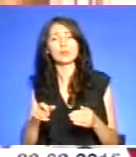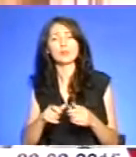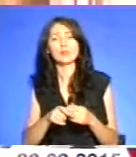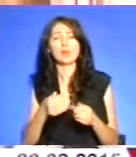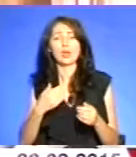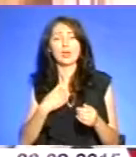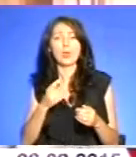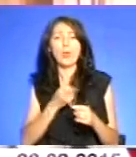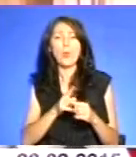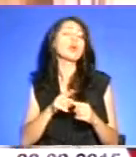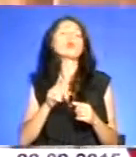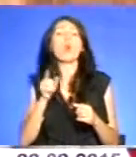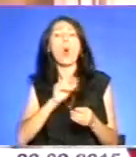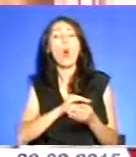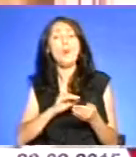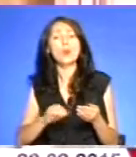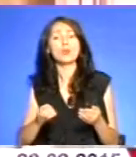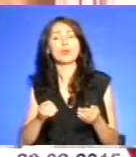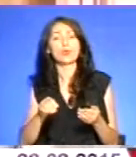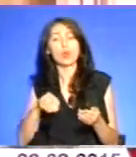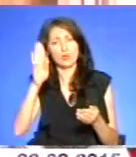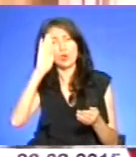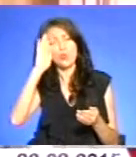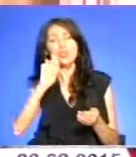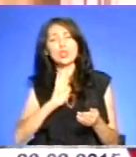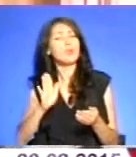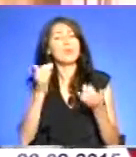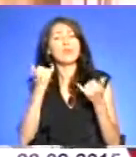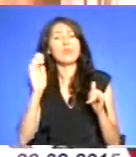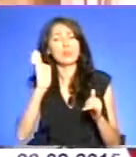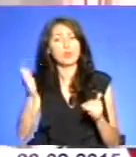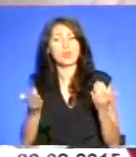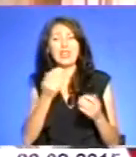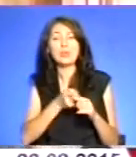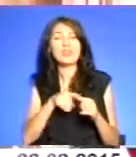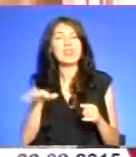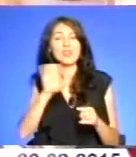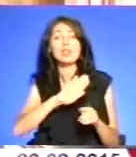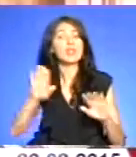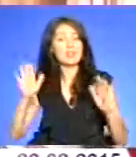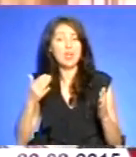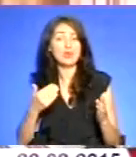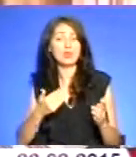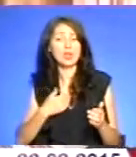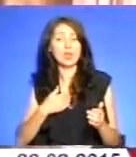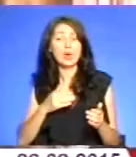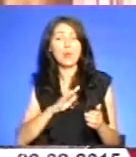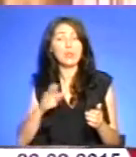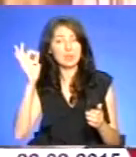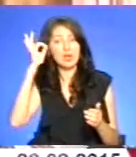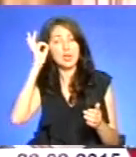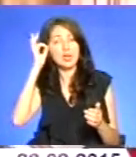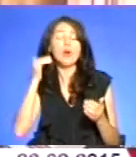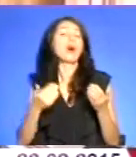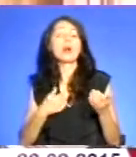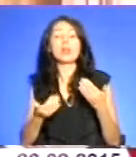нього пишу, Семен Скалус, який мені говорив, дивні пророцтва. Якби це все не ставалося, я не згадував, я думаю, Боже ти мій. Я йому навіть дорікнув,